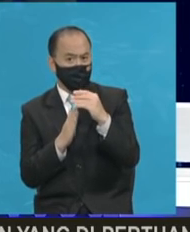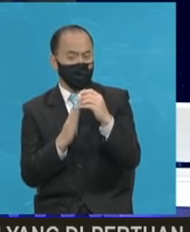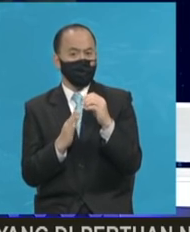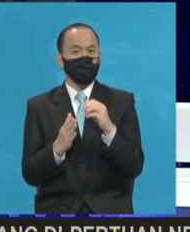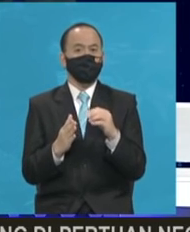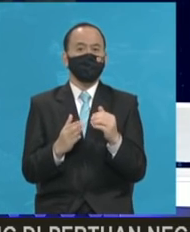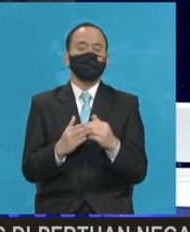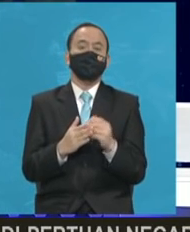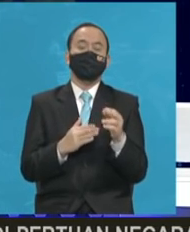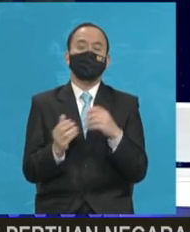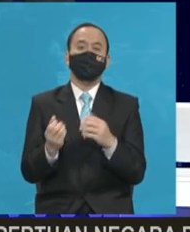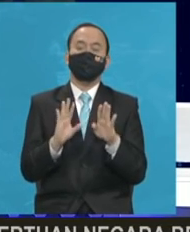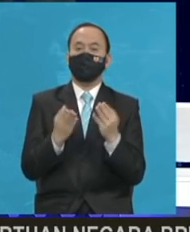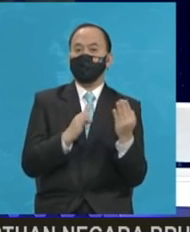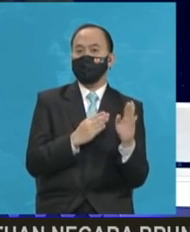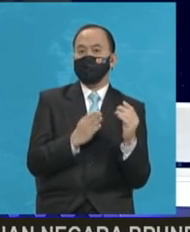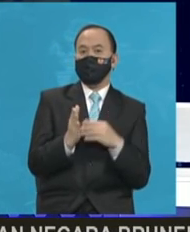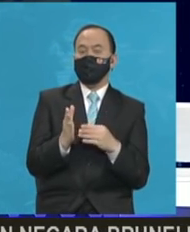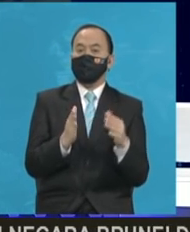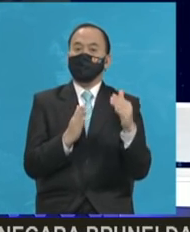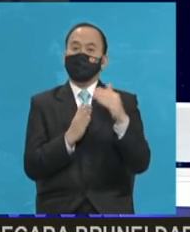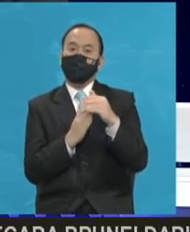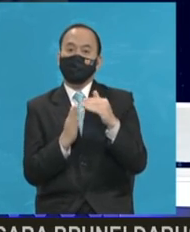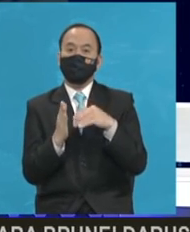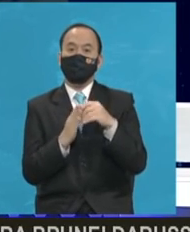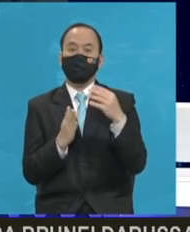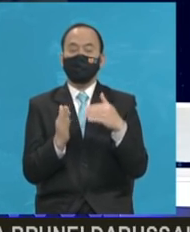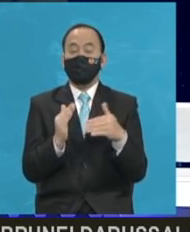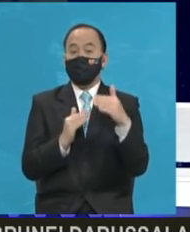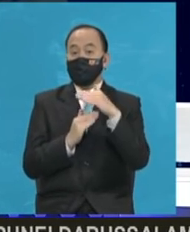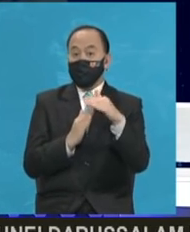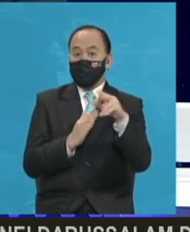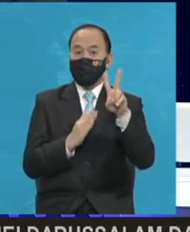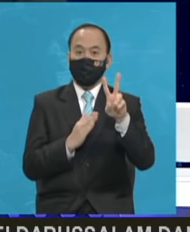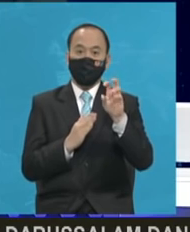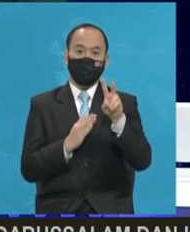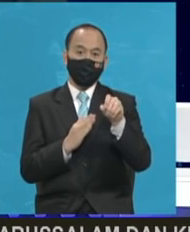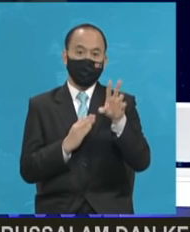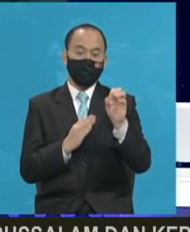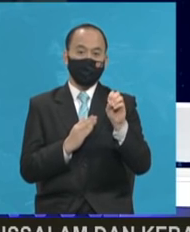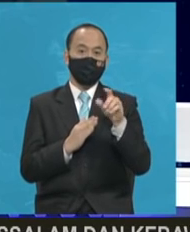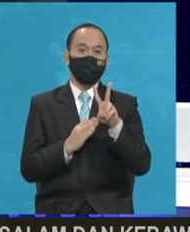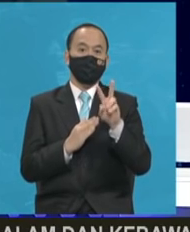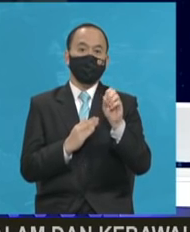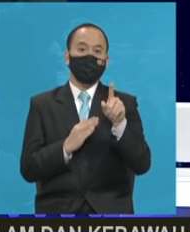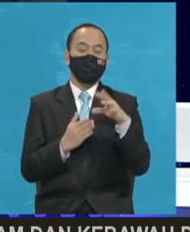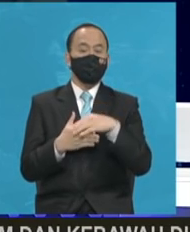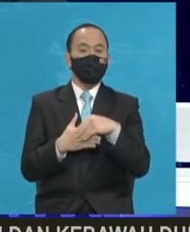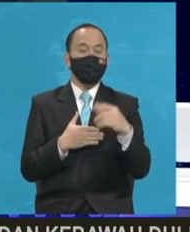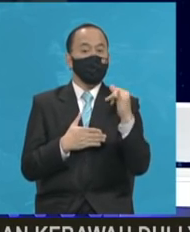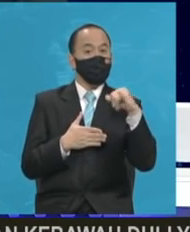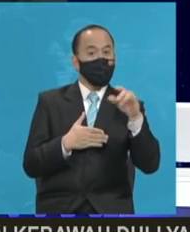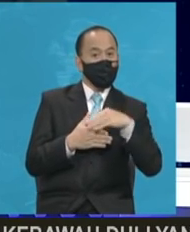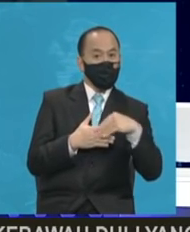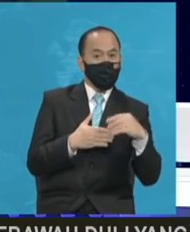berbanding pencapaian pada tahun sebelumnya yaitu peningkatan grade Oplosan 100 dari 651 juta Ringgit